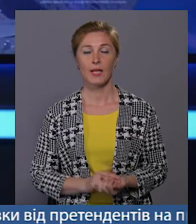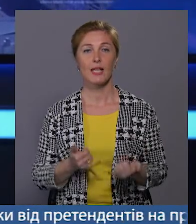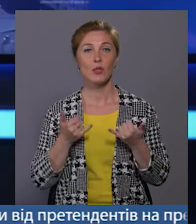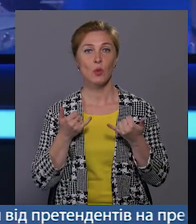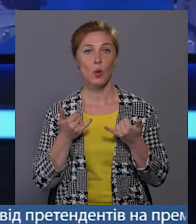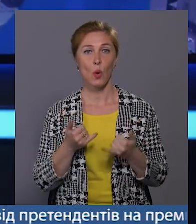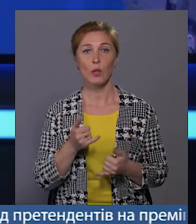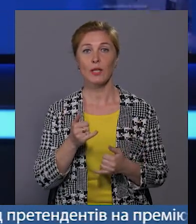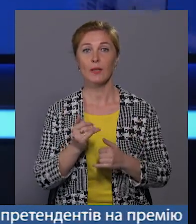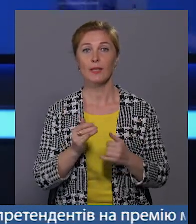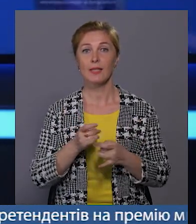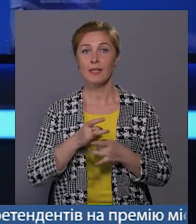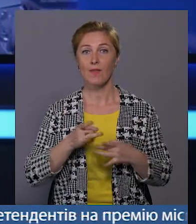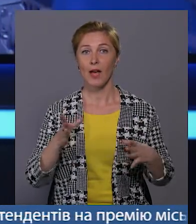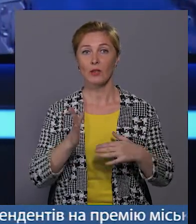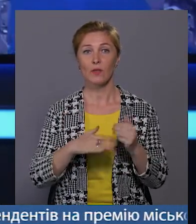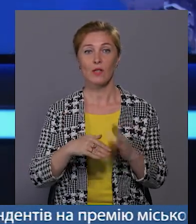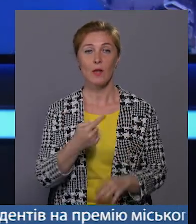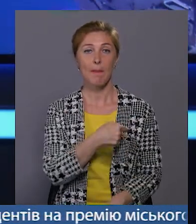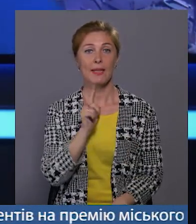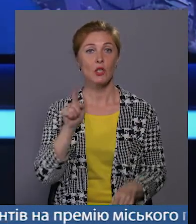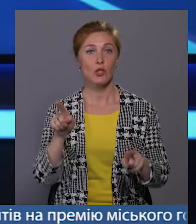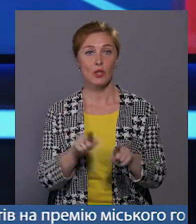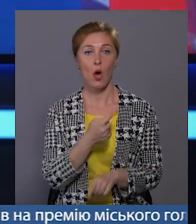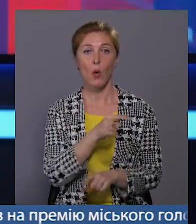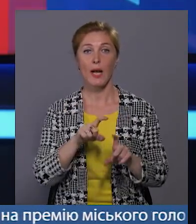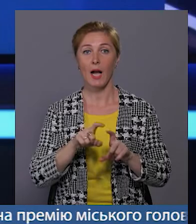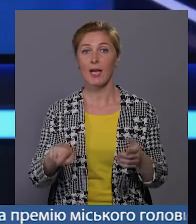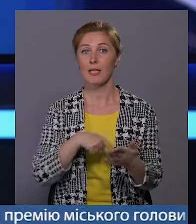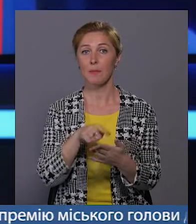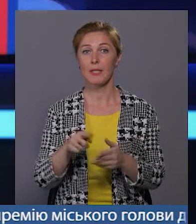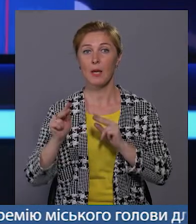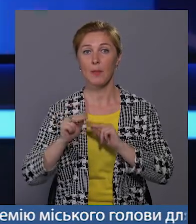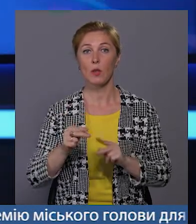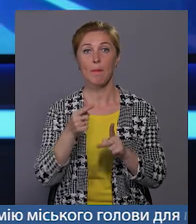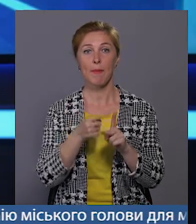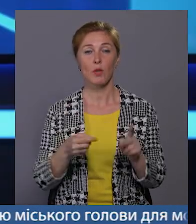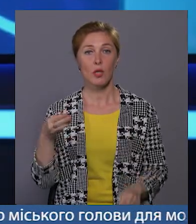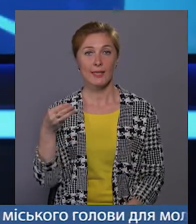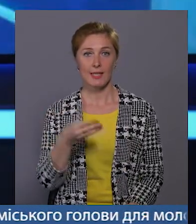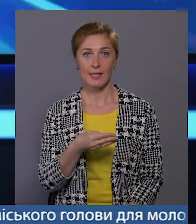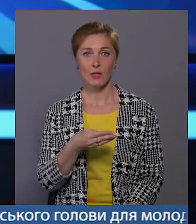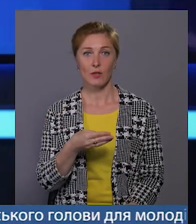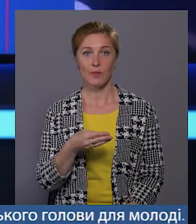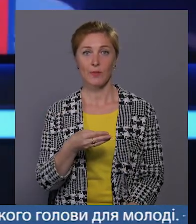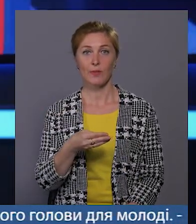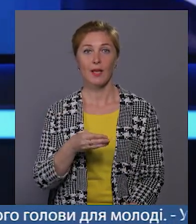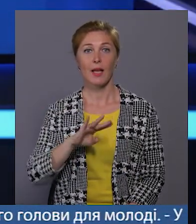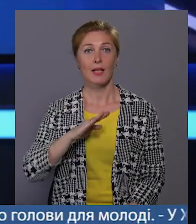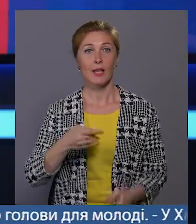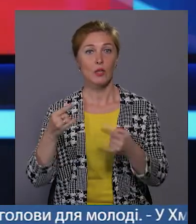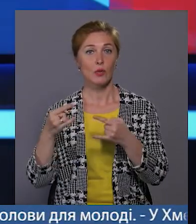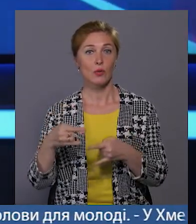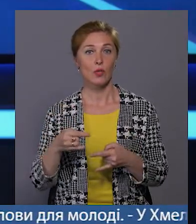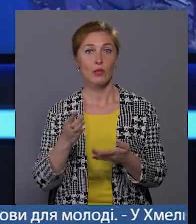Сьогодні професійне свято відзначають медичні сестри. У лікарнях міста їх працює понад 1500. Героїною нашого сюжету